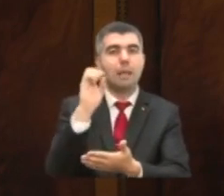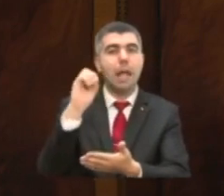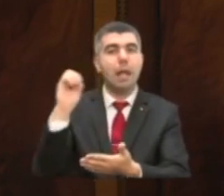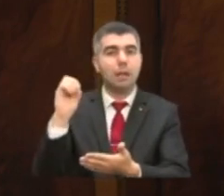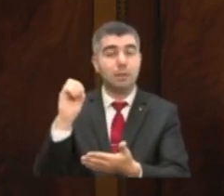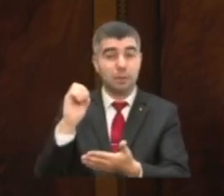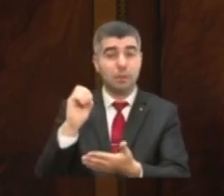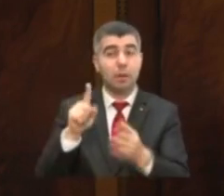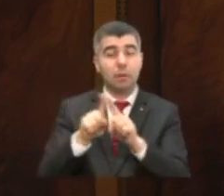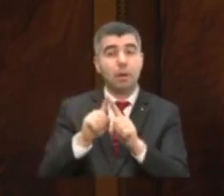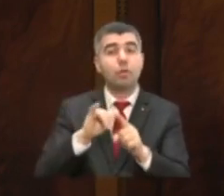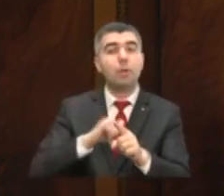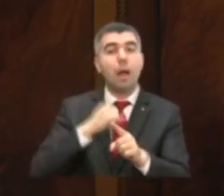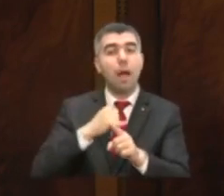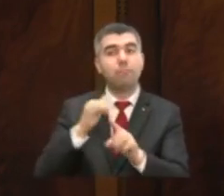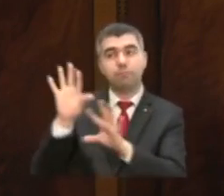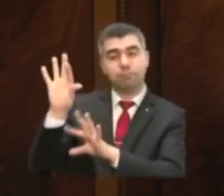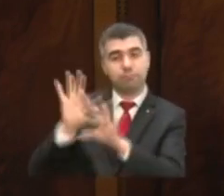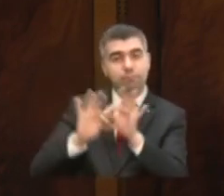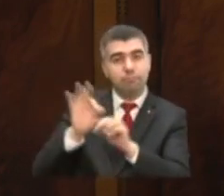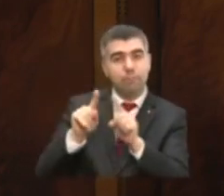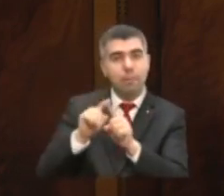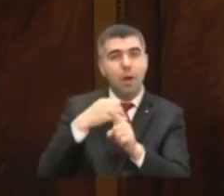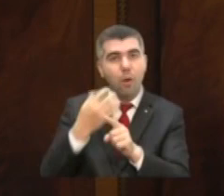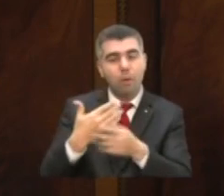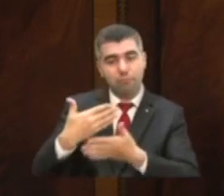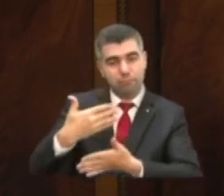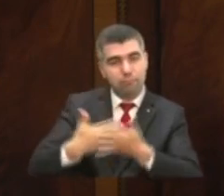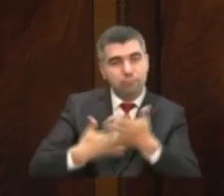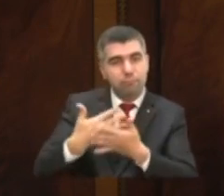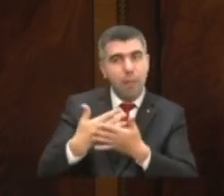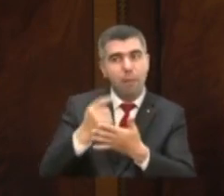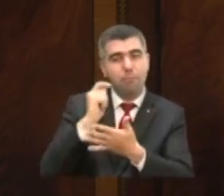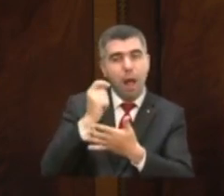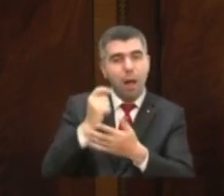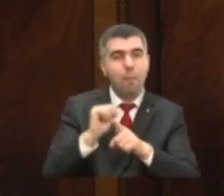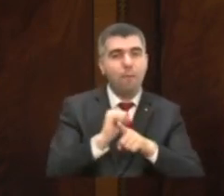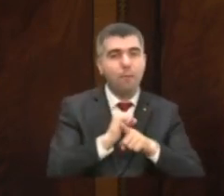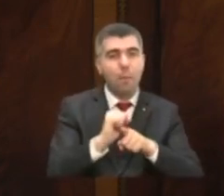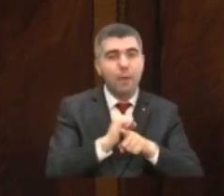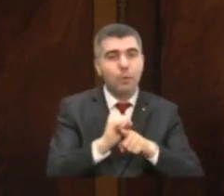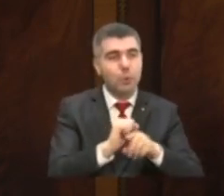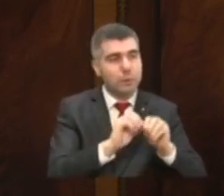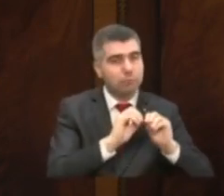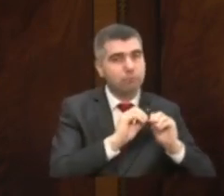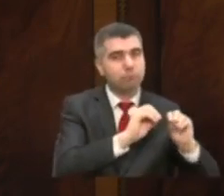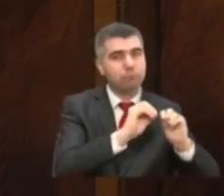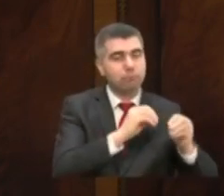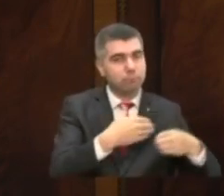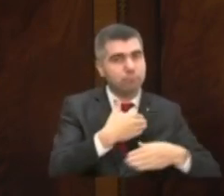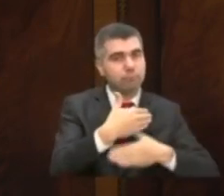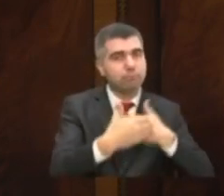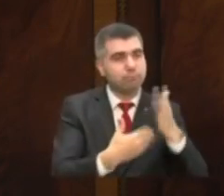جمعوي كلهم من الشباب في مجال التقدم بالعرائض والملتمسات التشريعية وتعزيز دور هيئة التشاور العمومي.